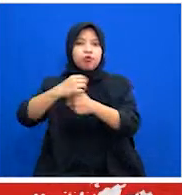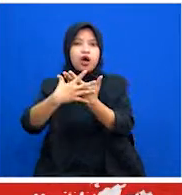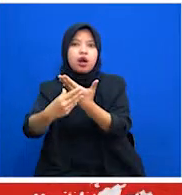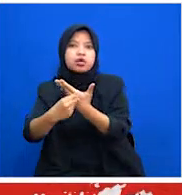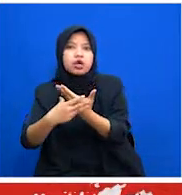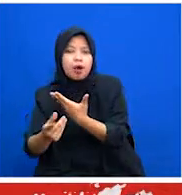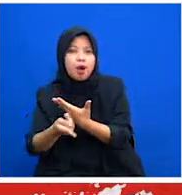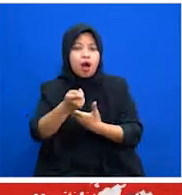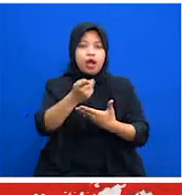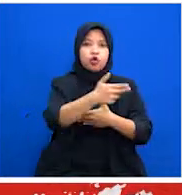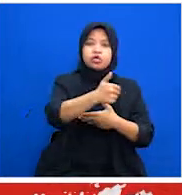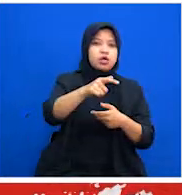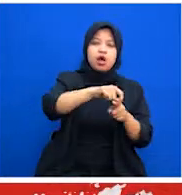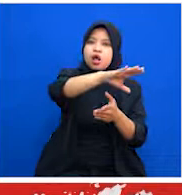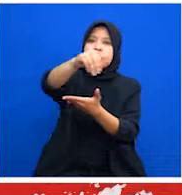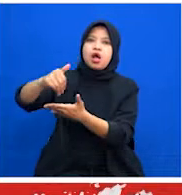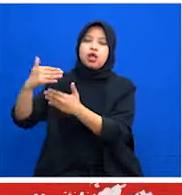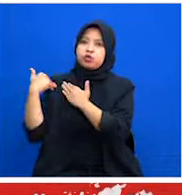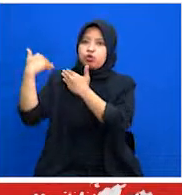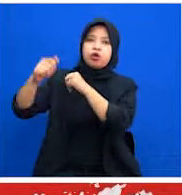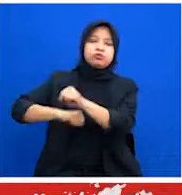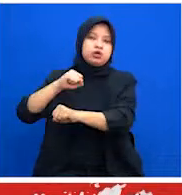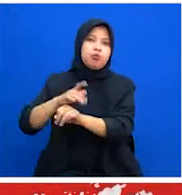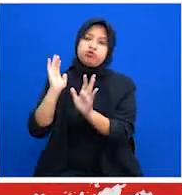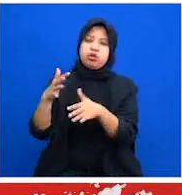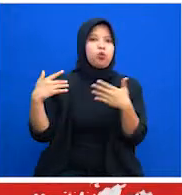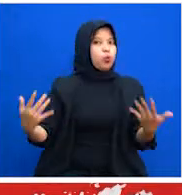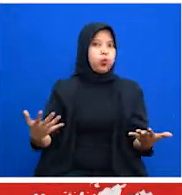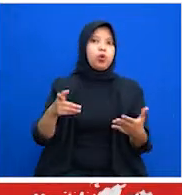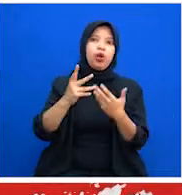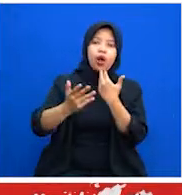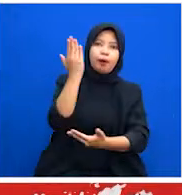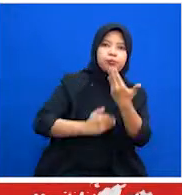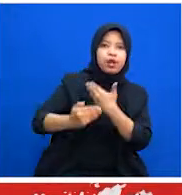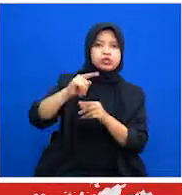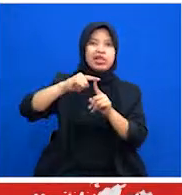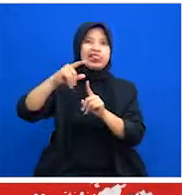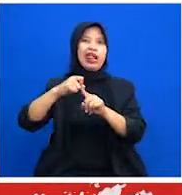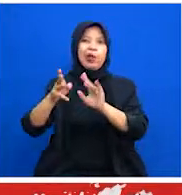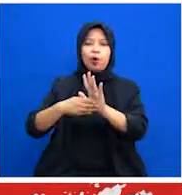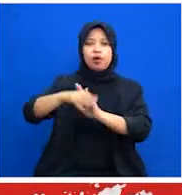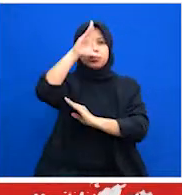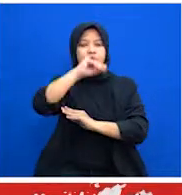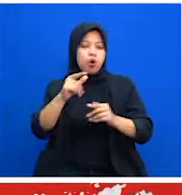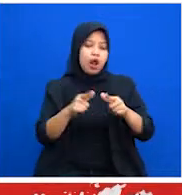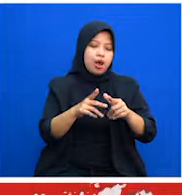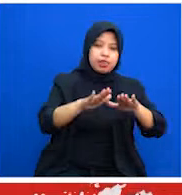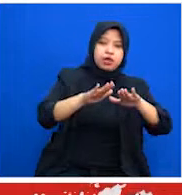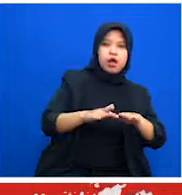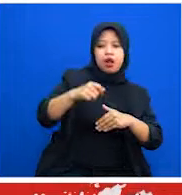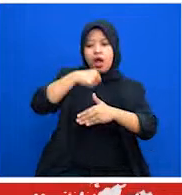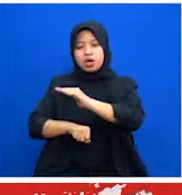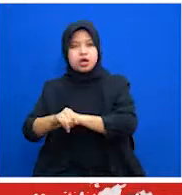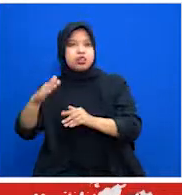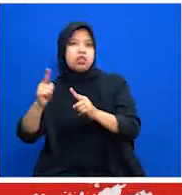dan kedaulatan data Indonesia sudah ditangan mereka meski ini aplikasi Telkom mereka tahu alamat kita tanggal